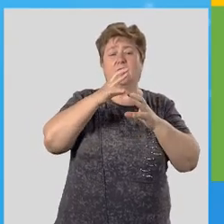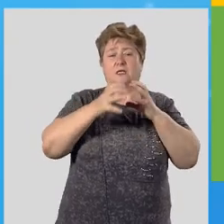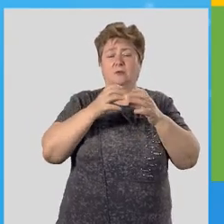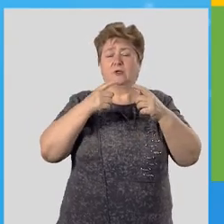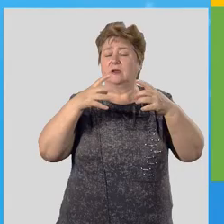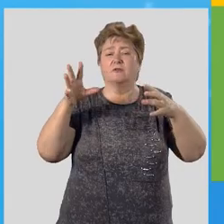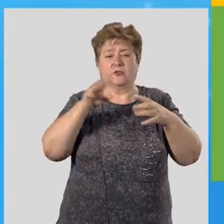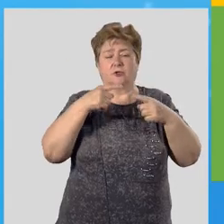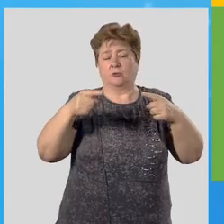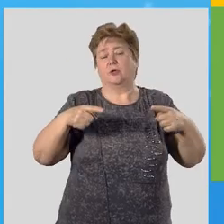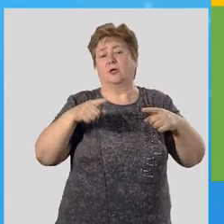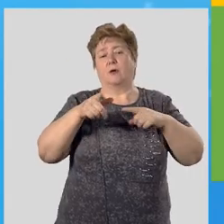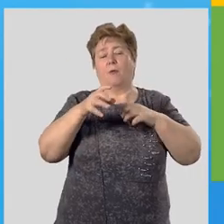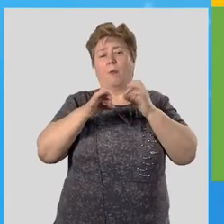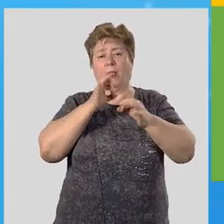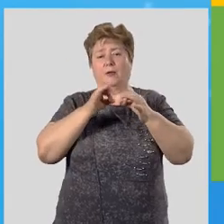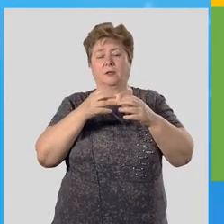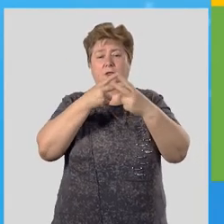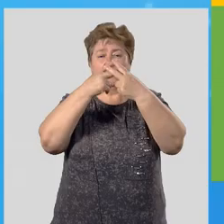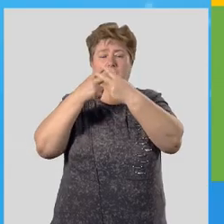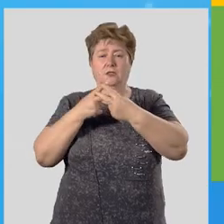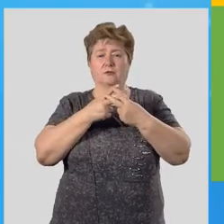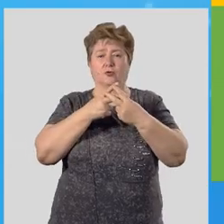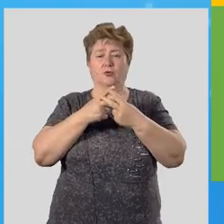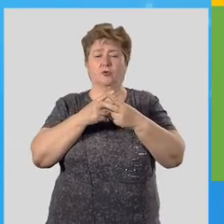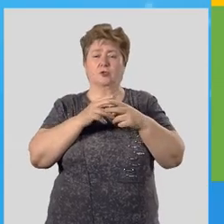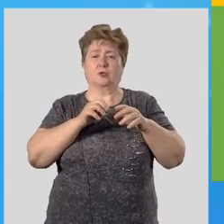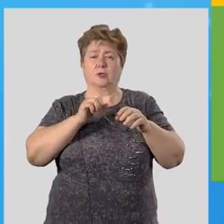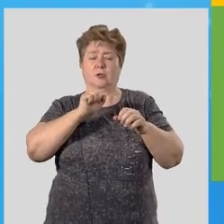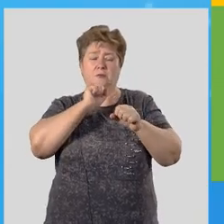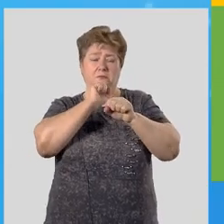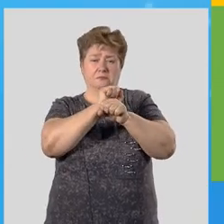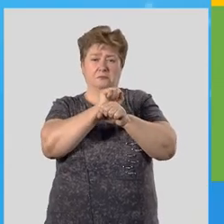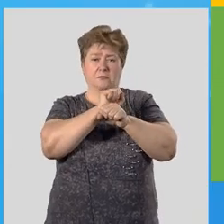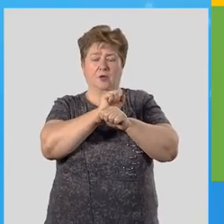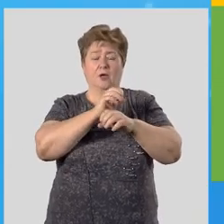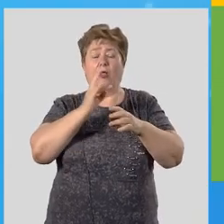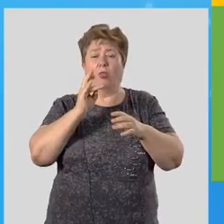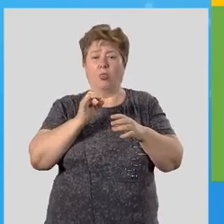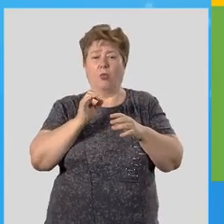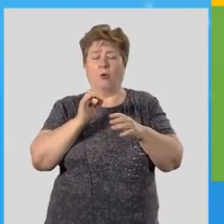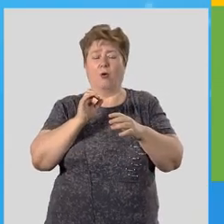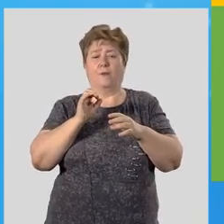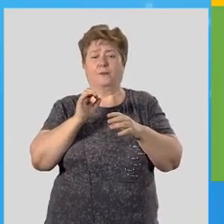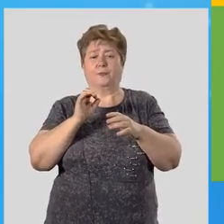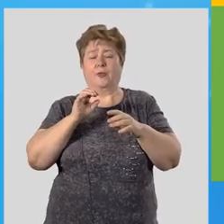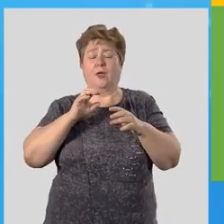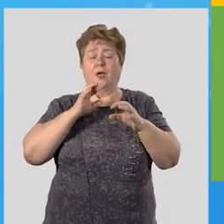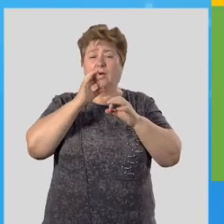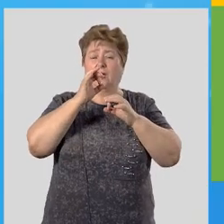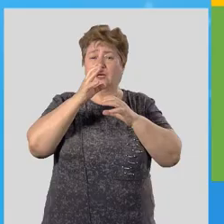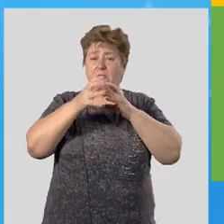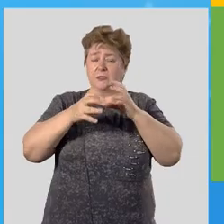все остальные планеты. Звезды относительно неподвижны, но из-за того, что